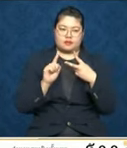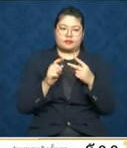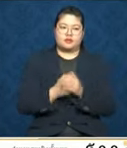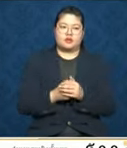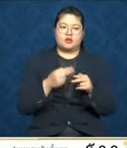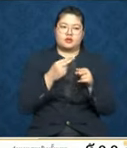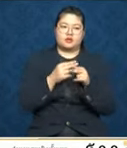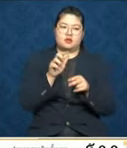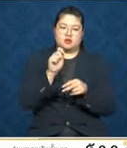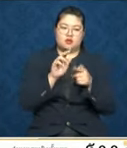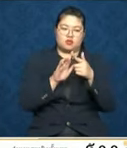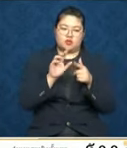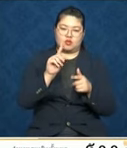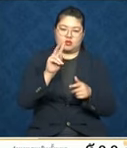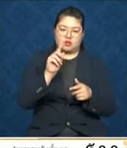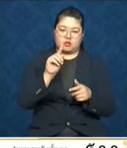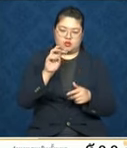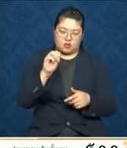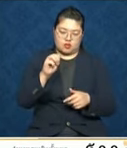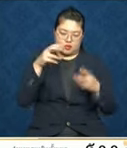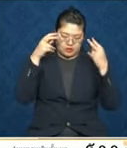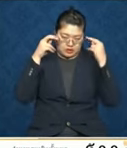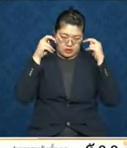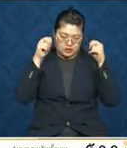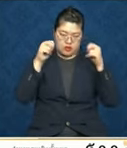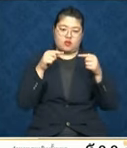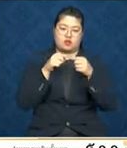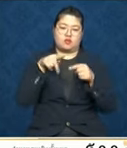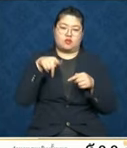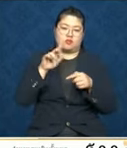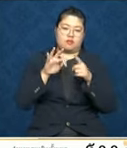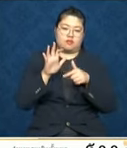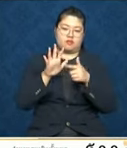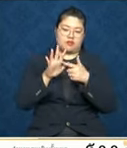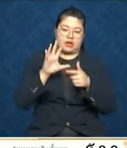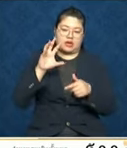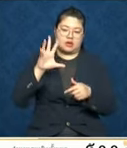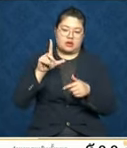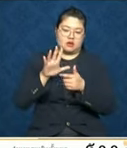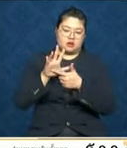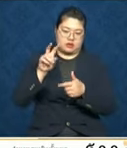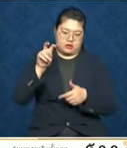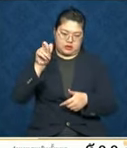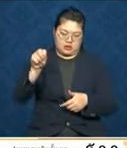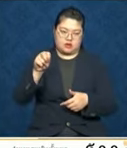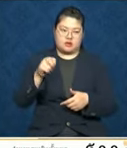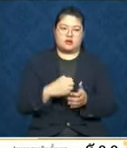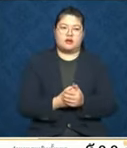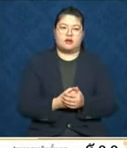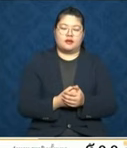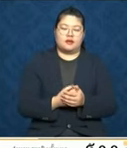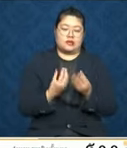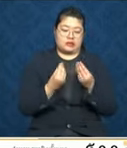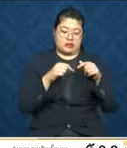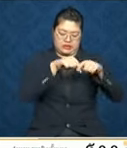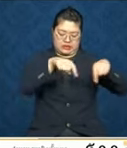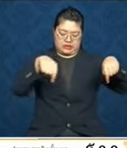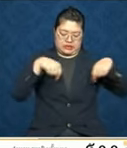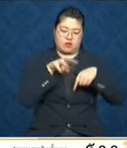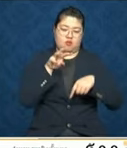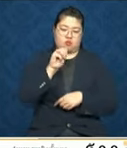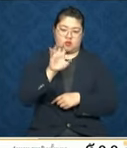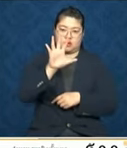สุดมานายกองค์การบริหารส่วนตำบลป่าชันอำเภอพระพาชัยว่าหนองตกจีนตั้งอยู่